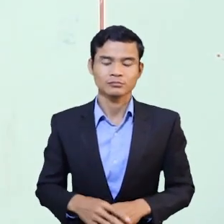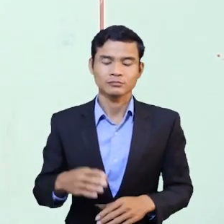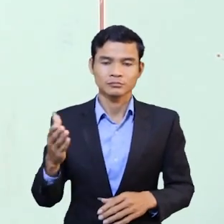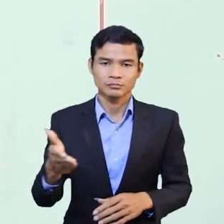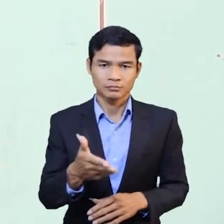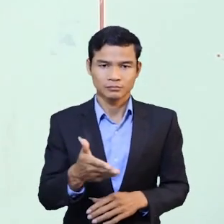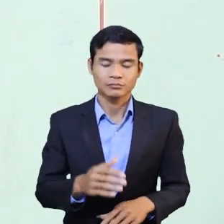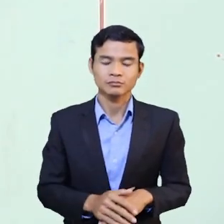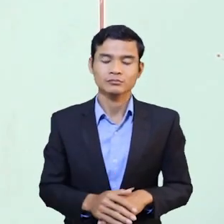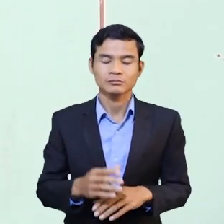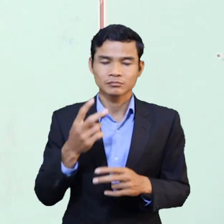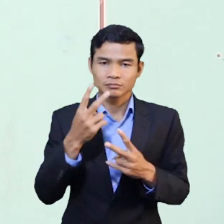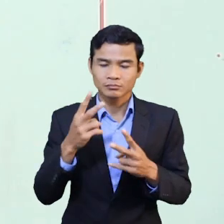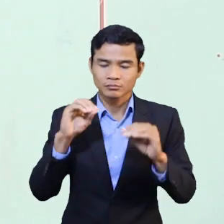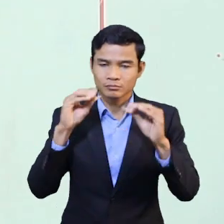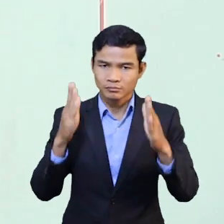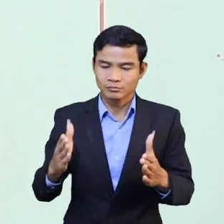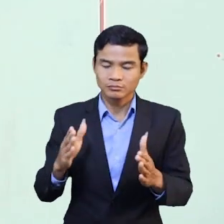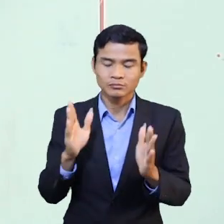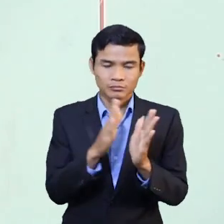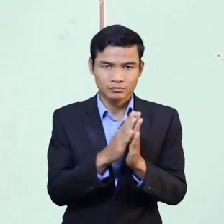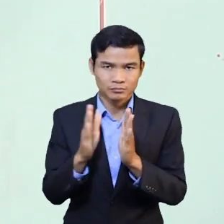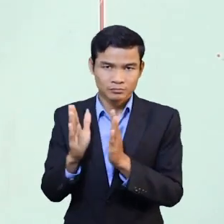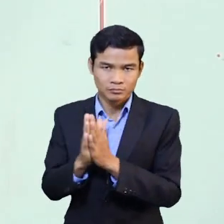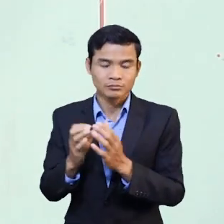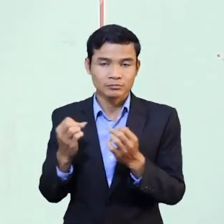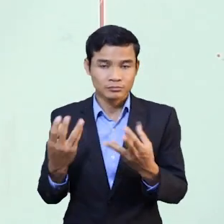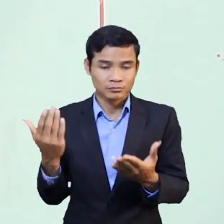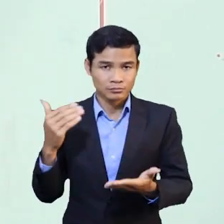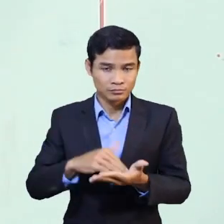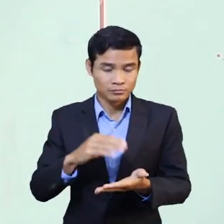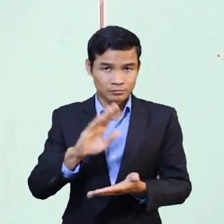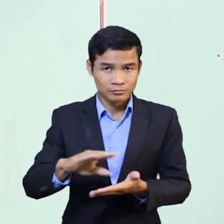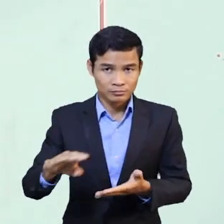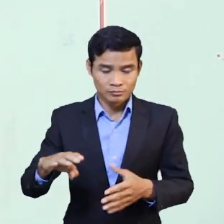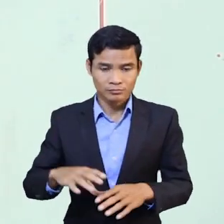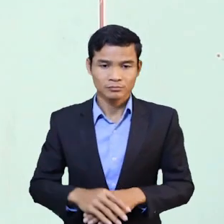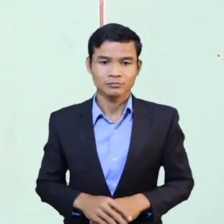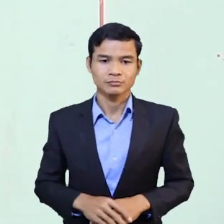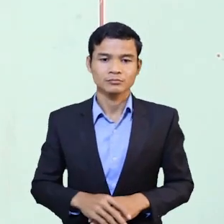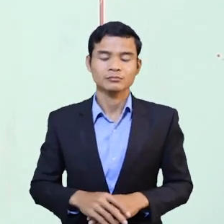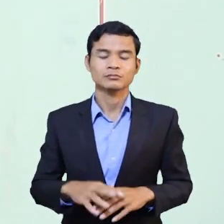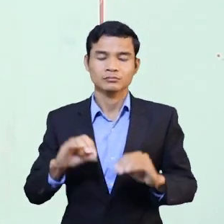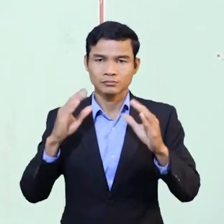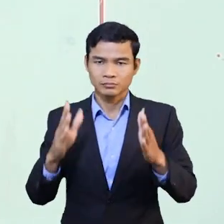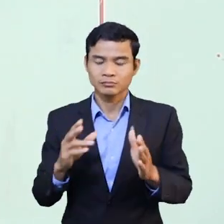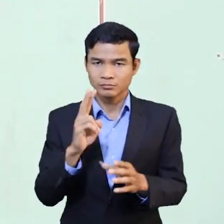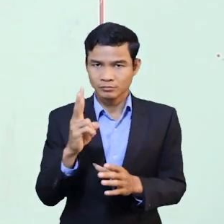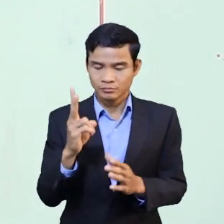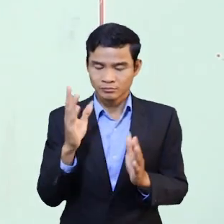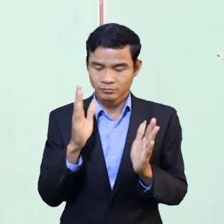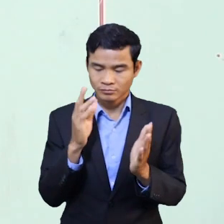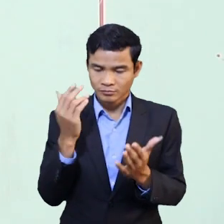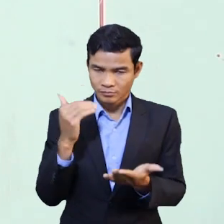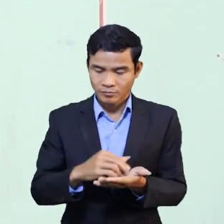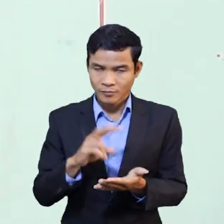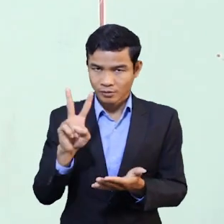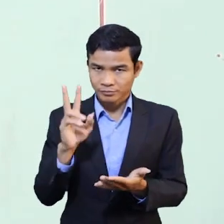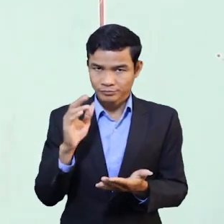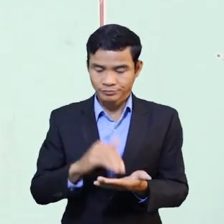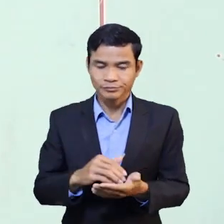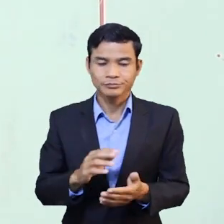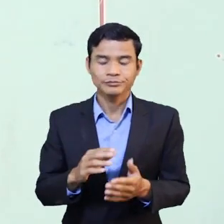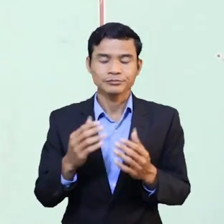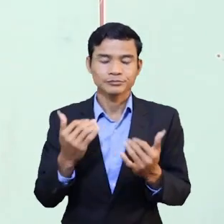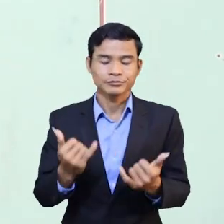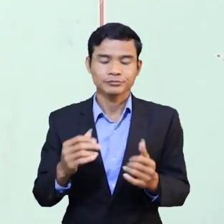con khơi nè cứu tẹt đài chùm nôn phần màn đón con chà cứ nè cứu tẹt đài chùm nôn pí pí đòn chà